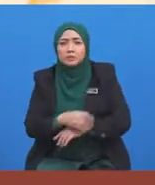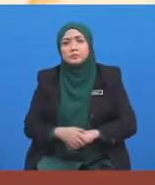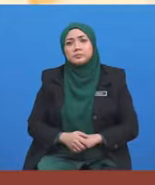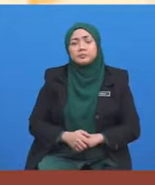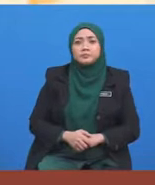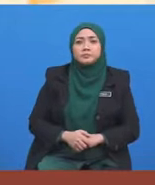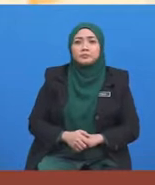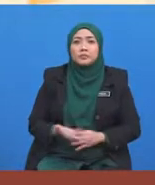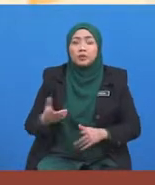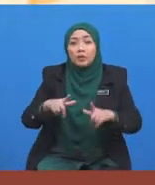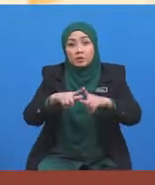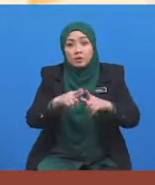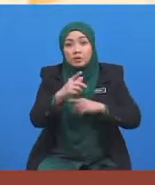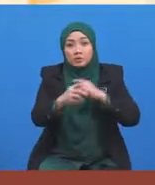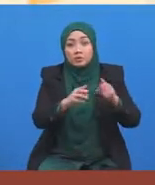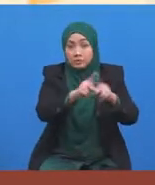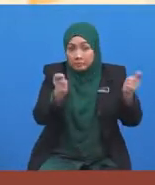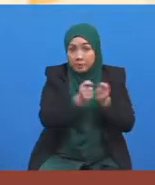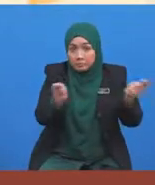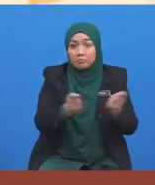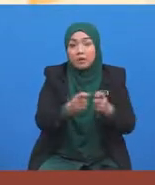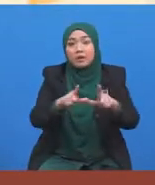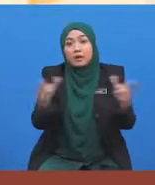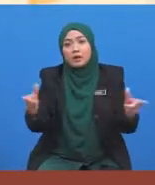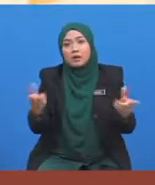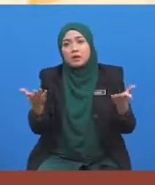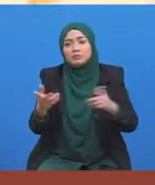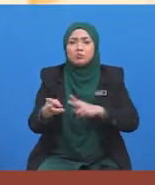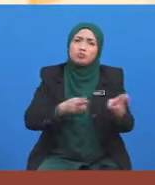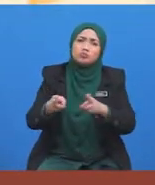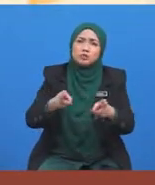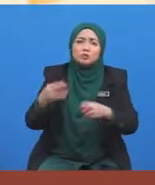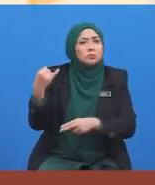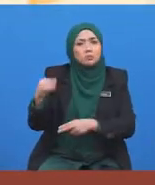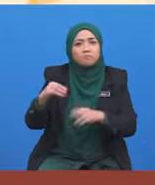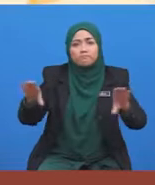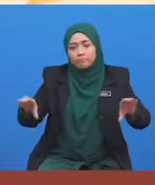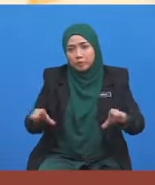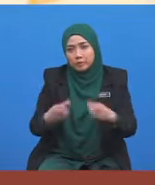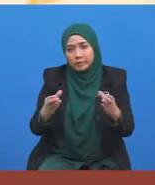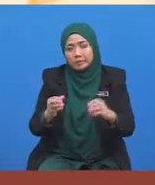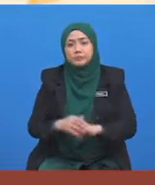menyebabkan pelbagai urusan harian tergendala dan terjejas.